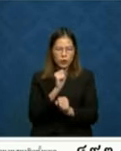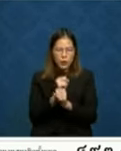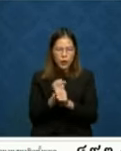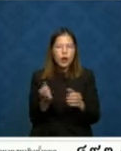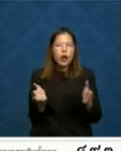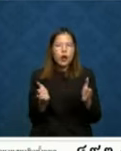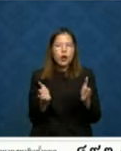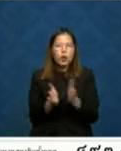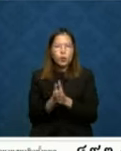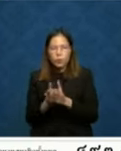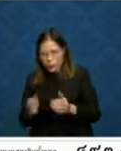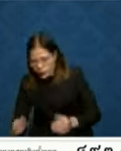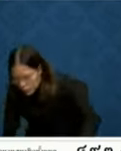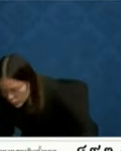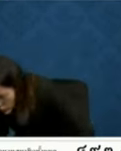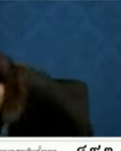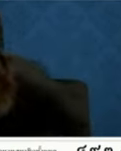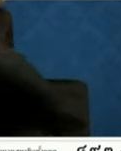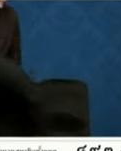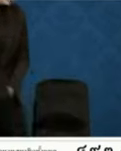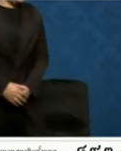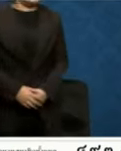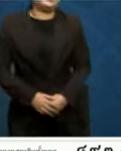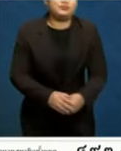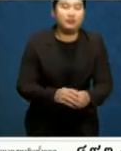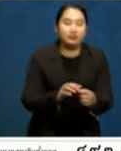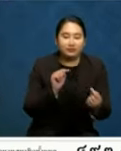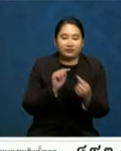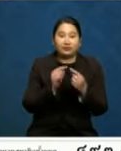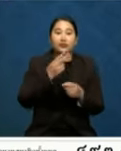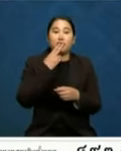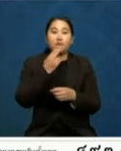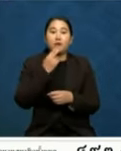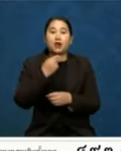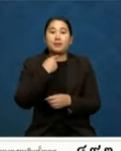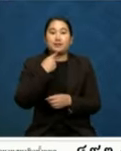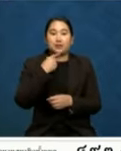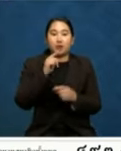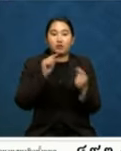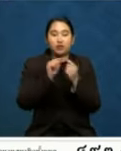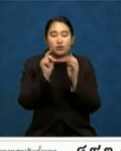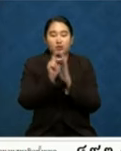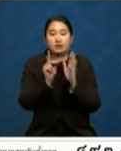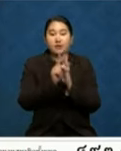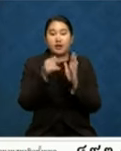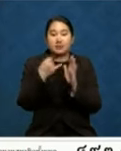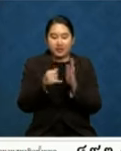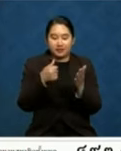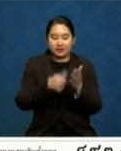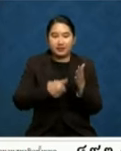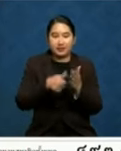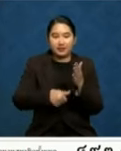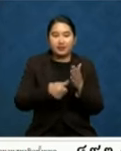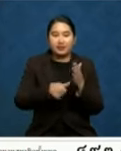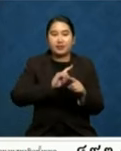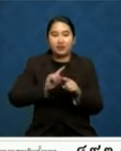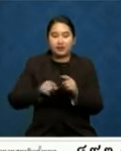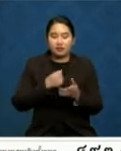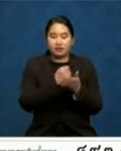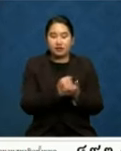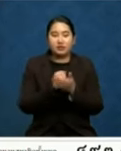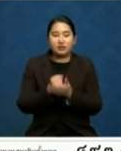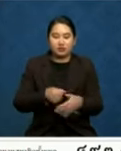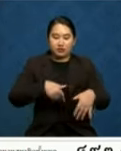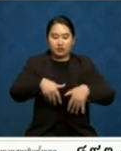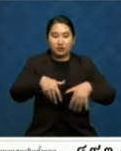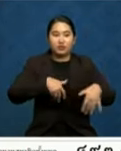มกันเถอะค่ะทั้งการเร่งปราบบุหรี่เถื่อนและการปรับโครงสร้างภาษี พื่อให้ได้ช่วยเหลือพี่น้องเกษตรกร